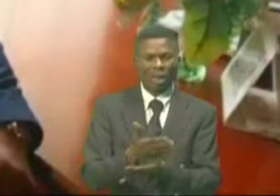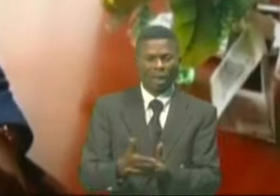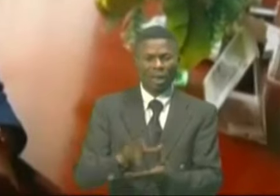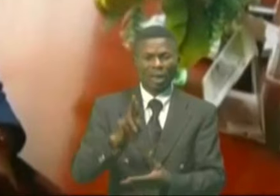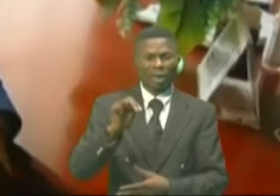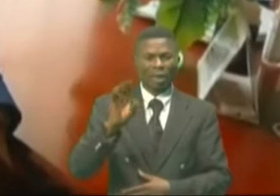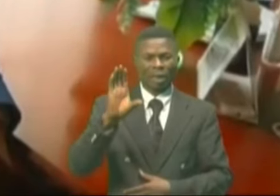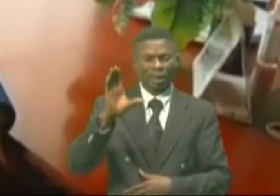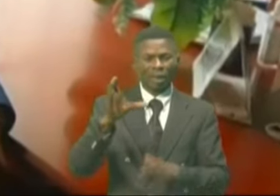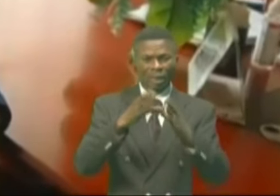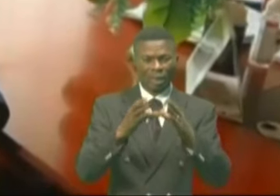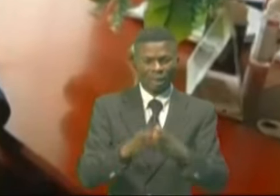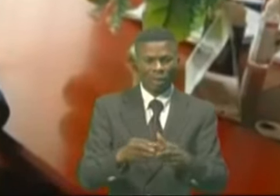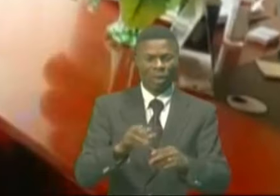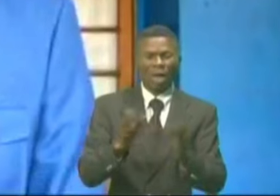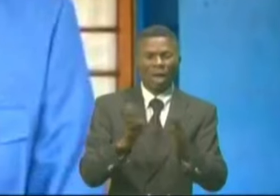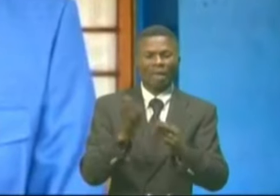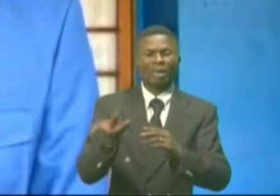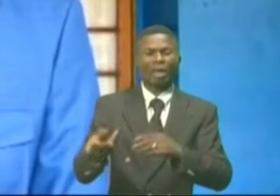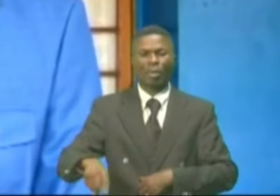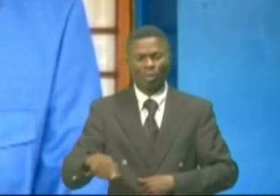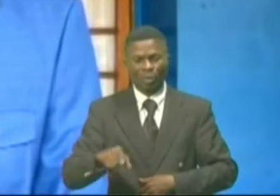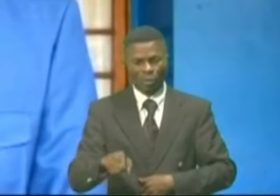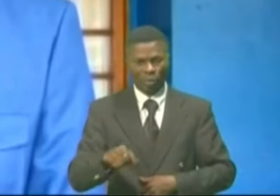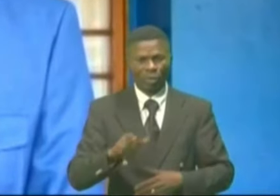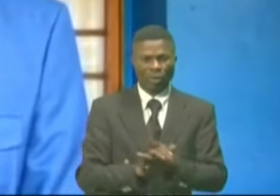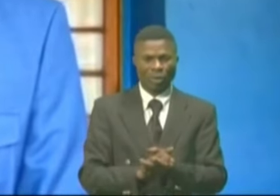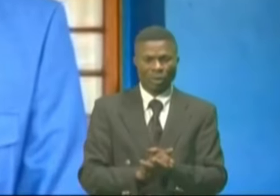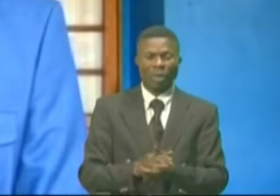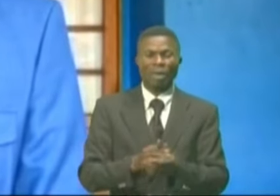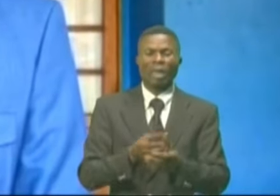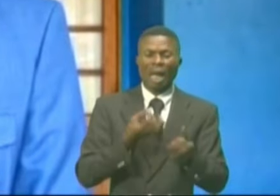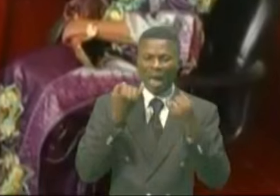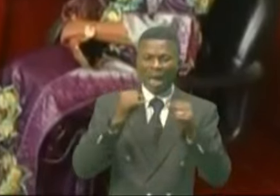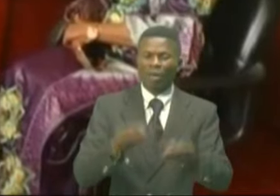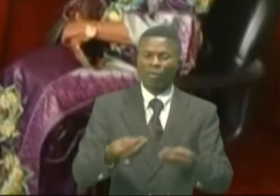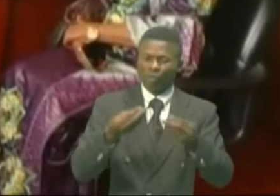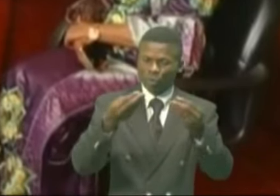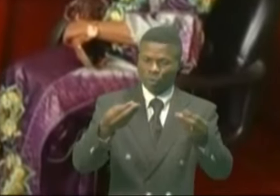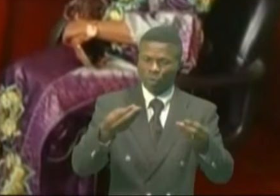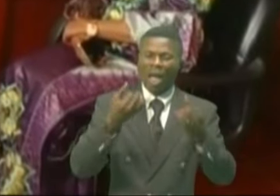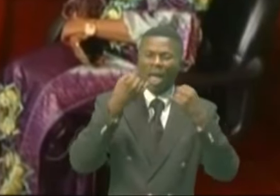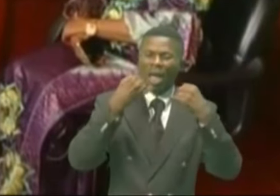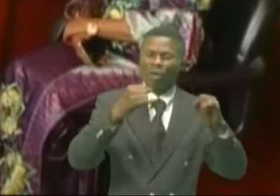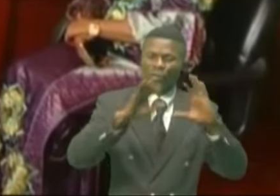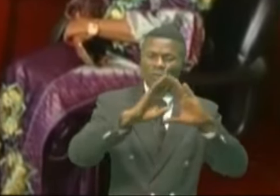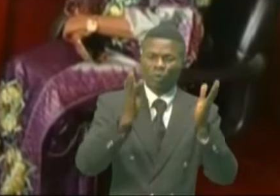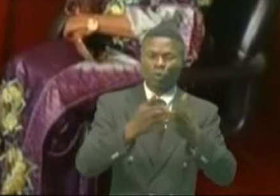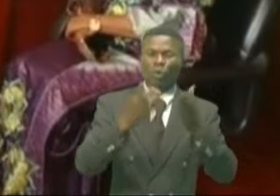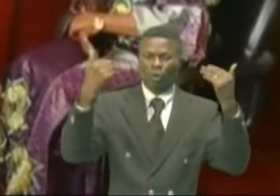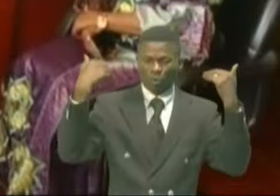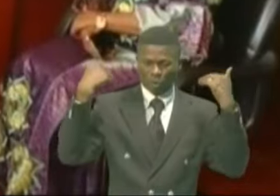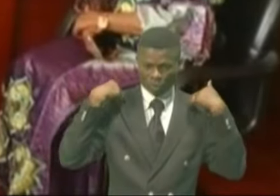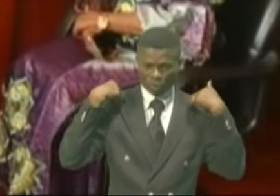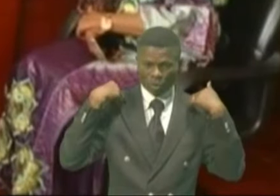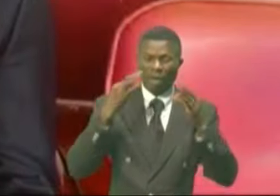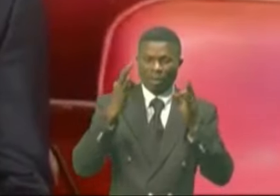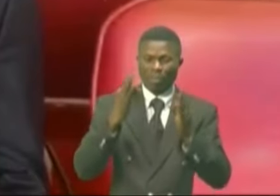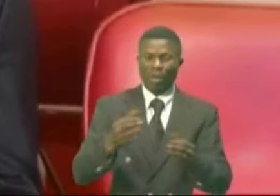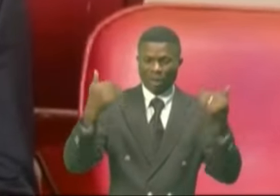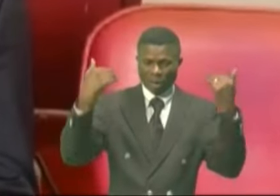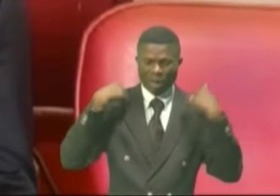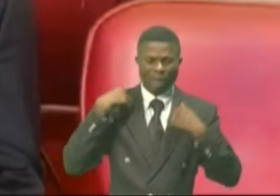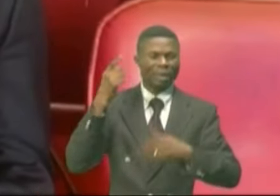et la première institution provinciale. Je croyais, moi, venir donner des informations, informer l'autorité. Bien au contraire, l'autorité est